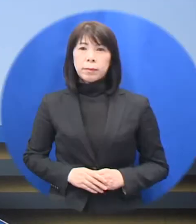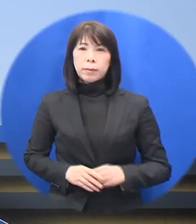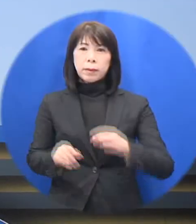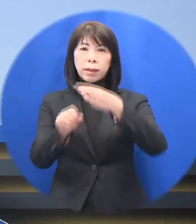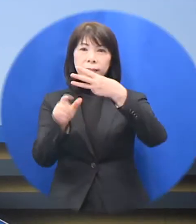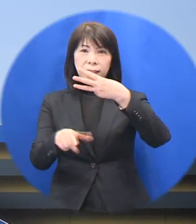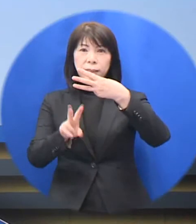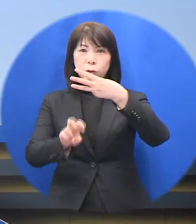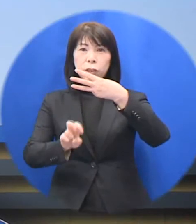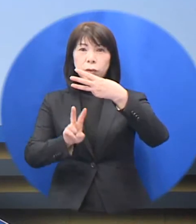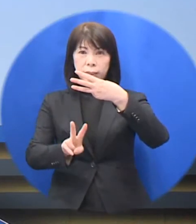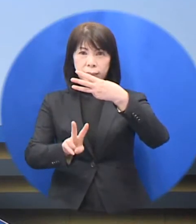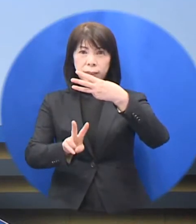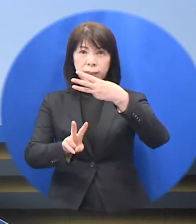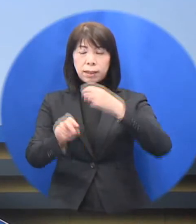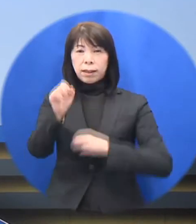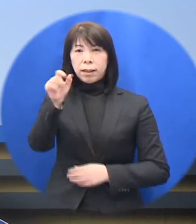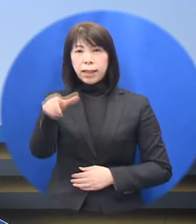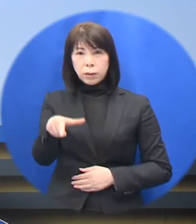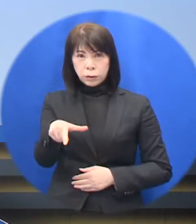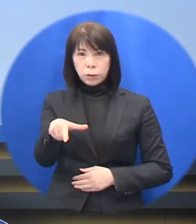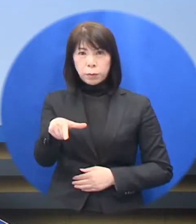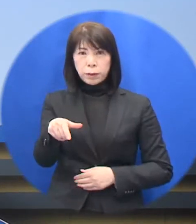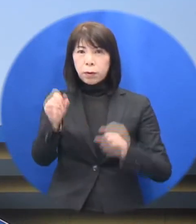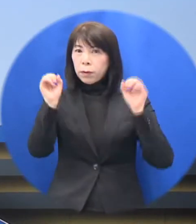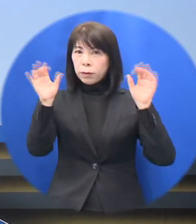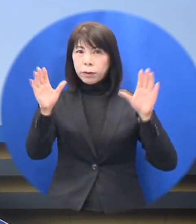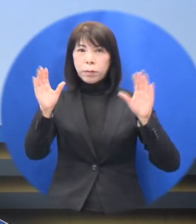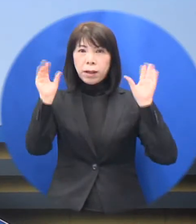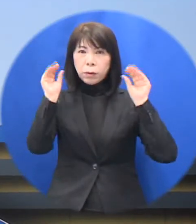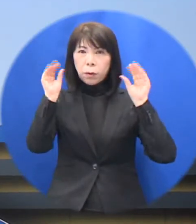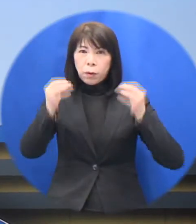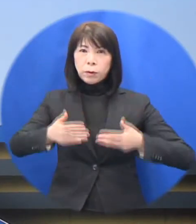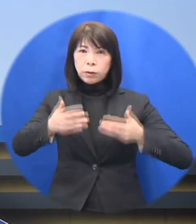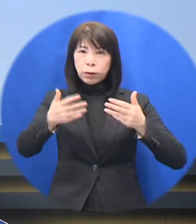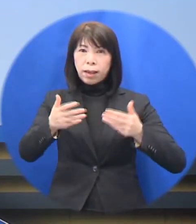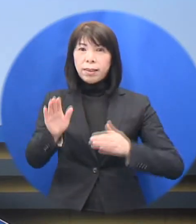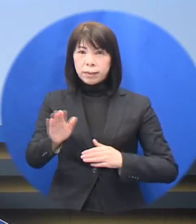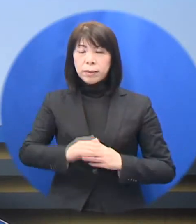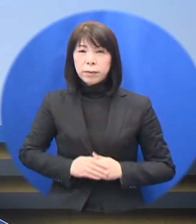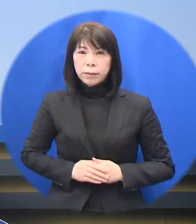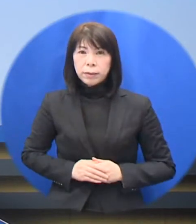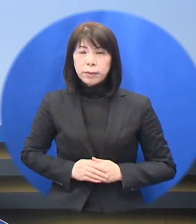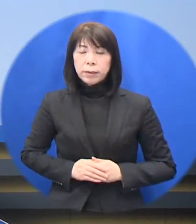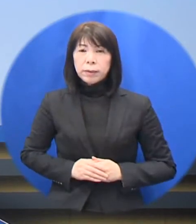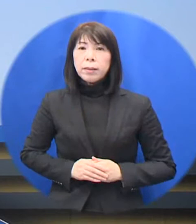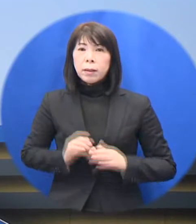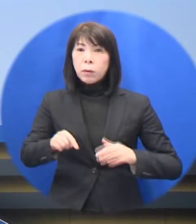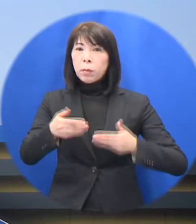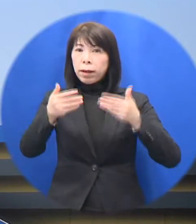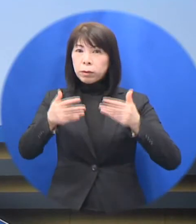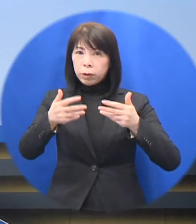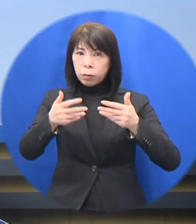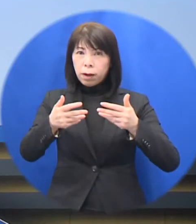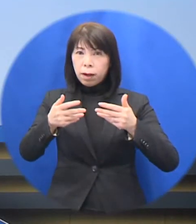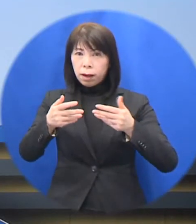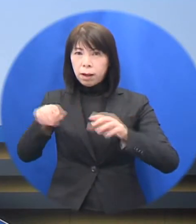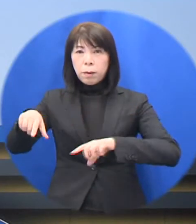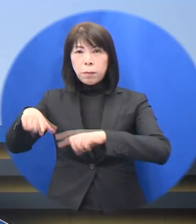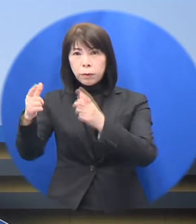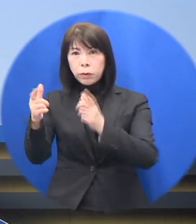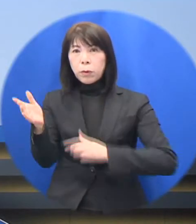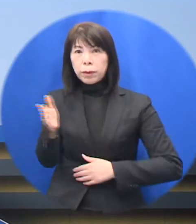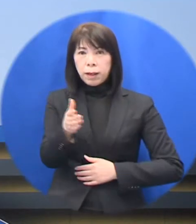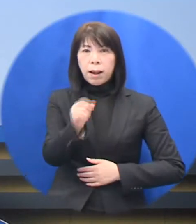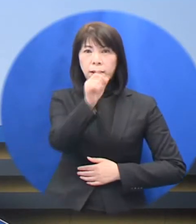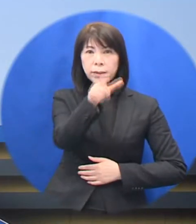3月22日月曜日の豊島情報スクエアです。この番組は火曜日と水